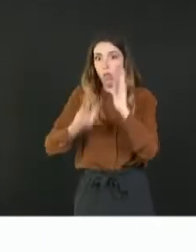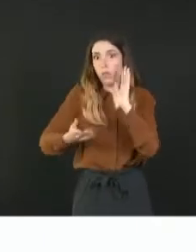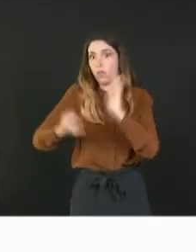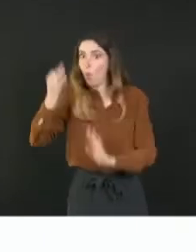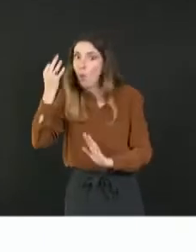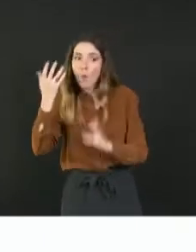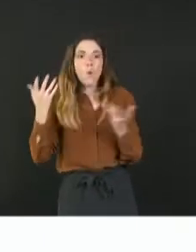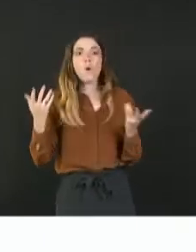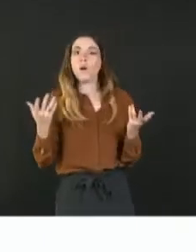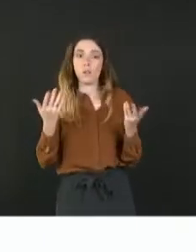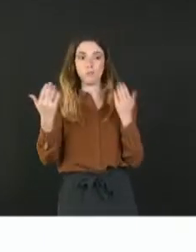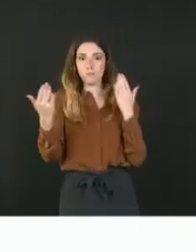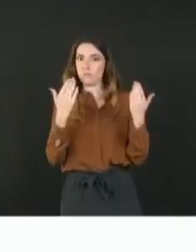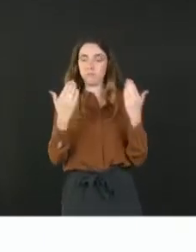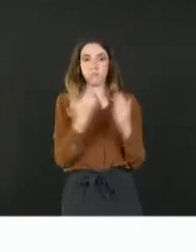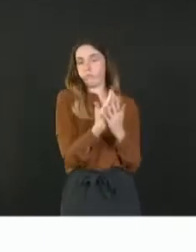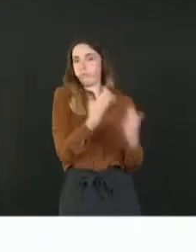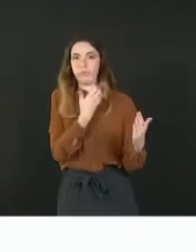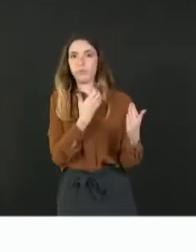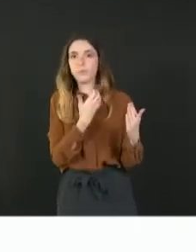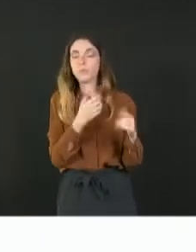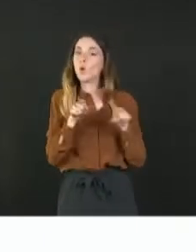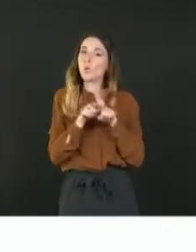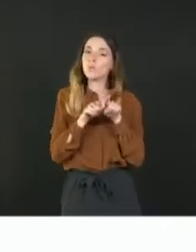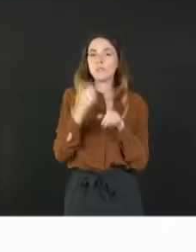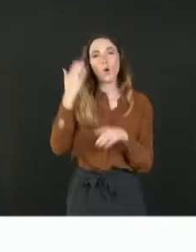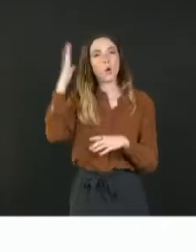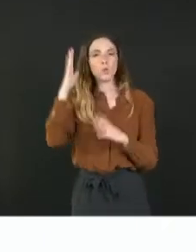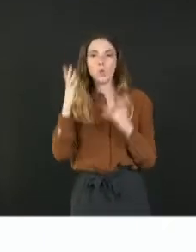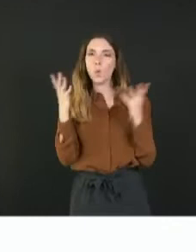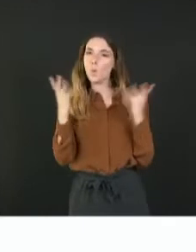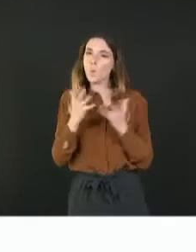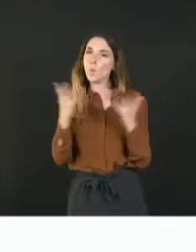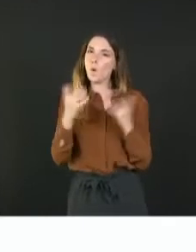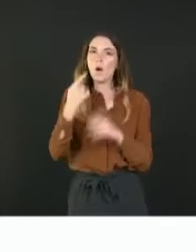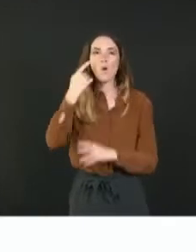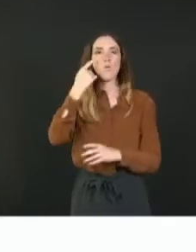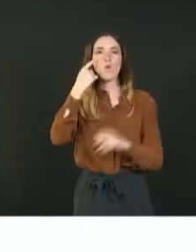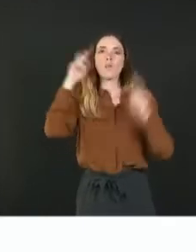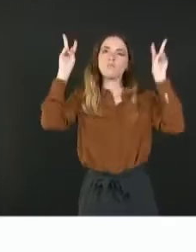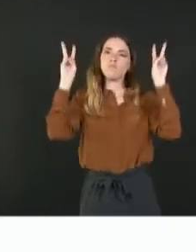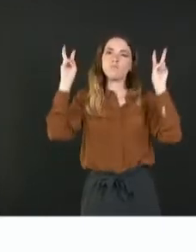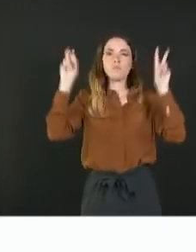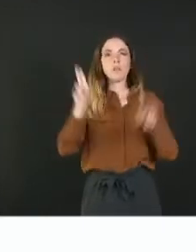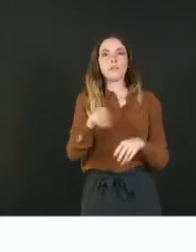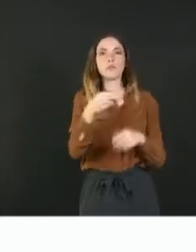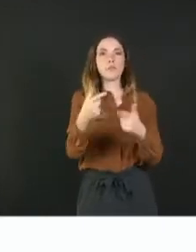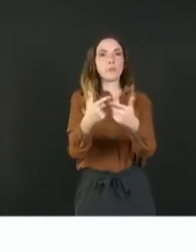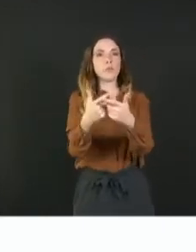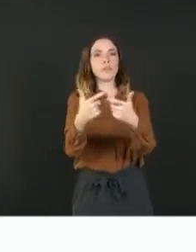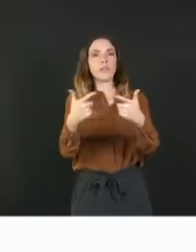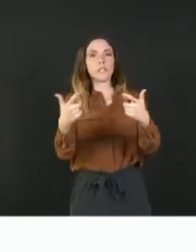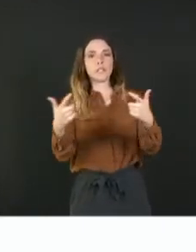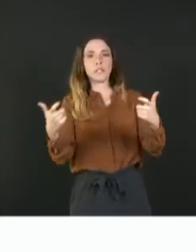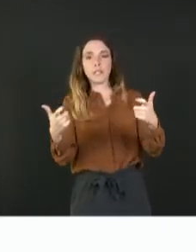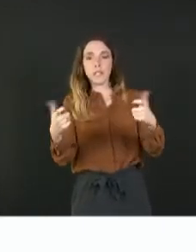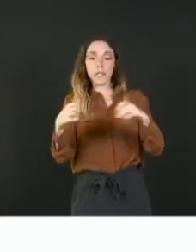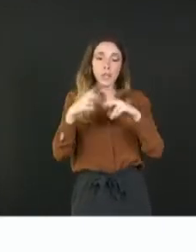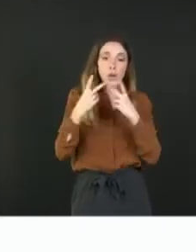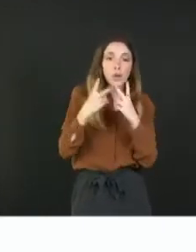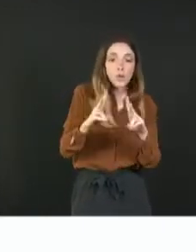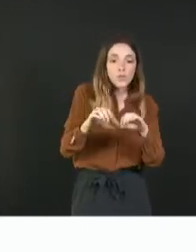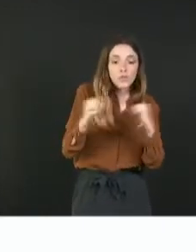puis, un deuxième facteur qui est moins connu, mais c'est une forme de standardisation de cette biodiversité dans les villes. Du